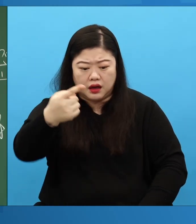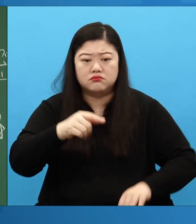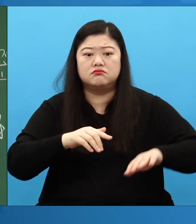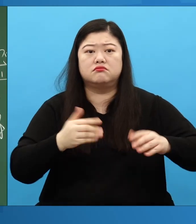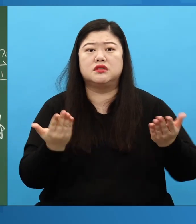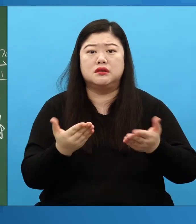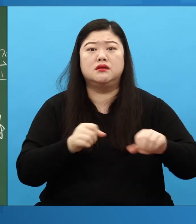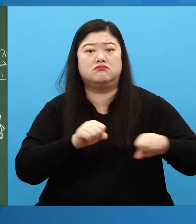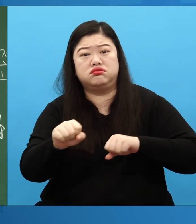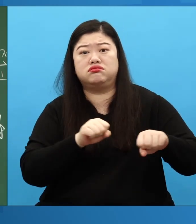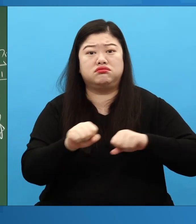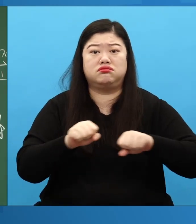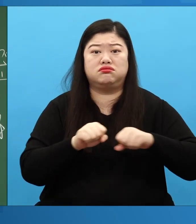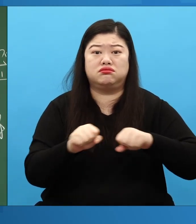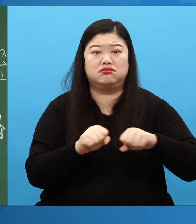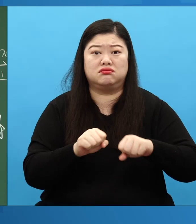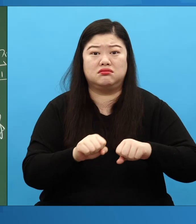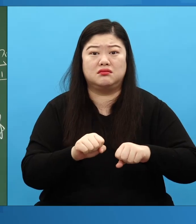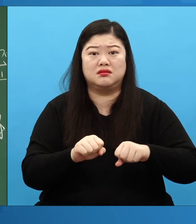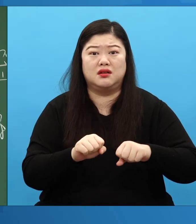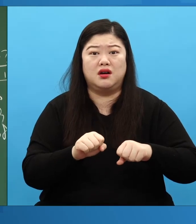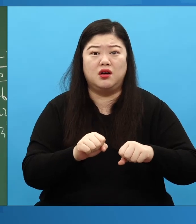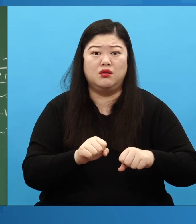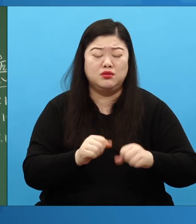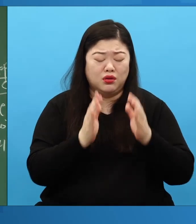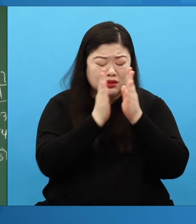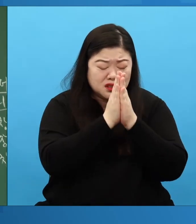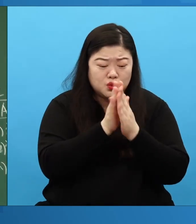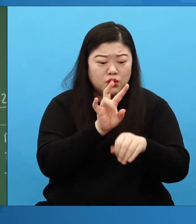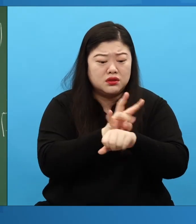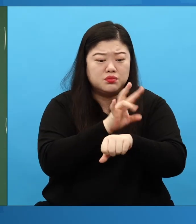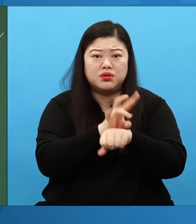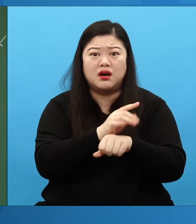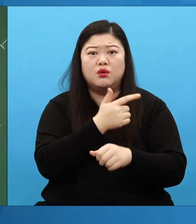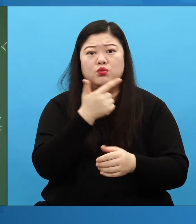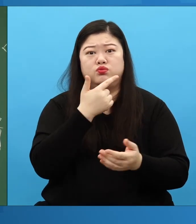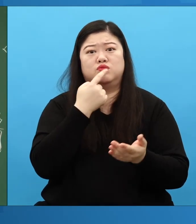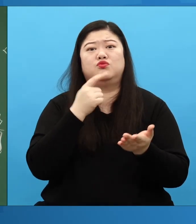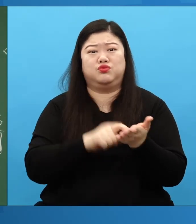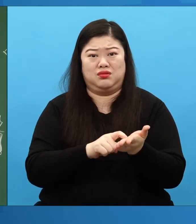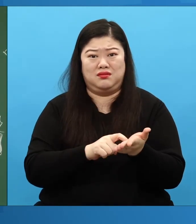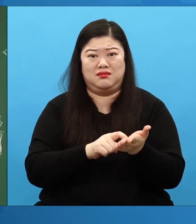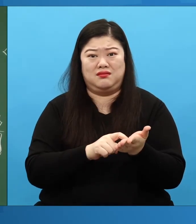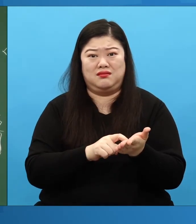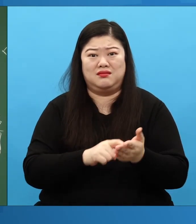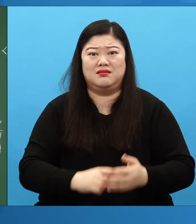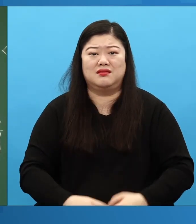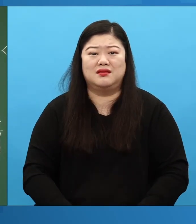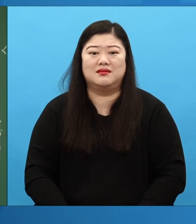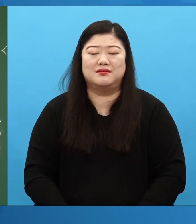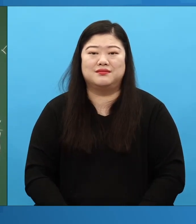이게 두 가지가 너무 쉬워요. And so two things are very simple for me. 반드시 기도는